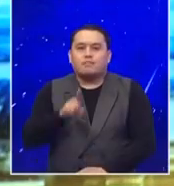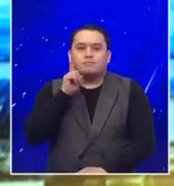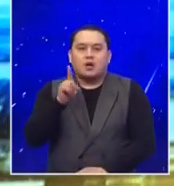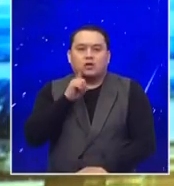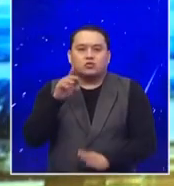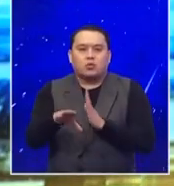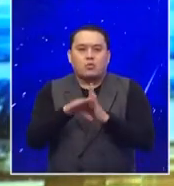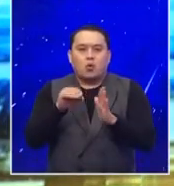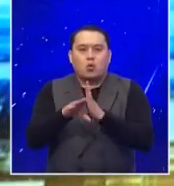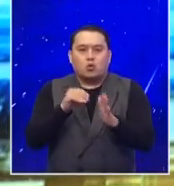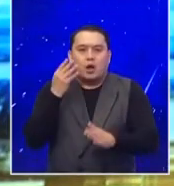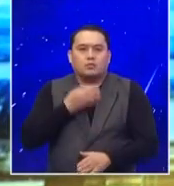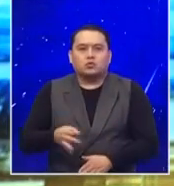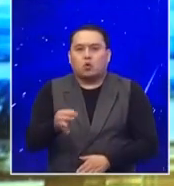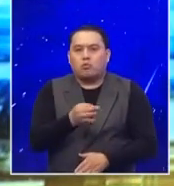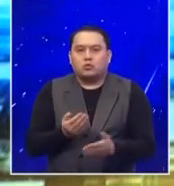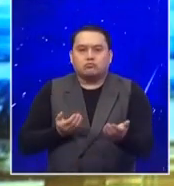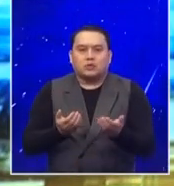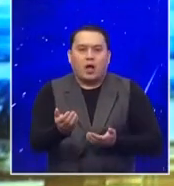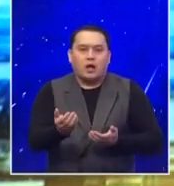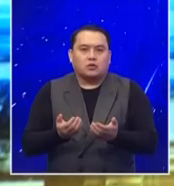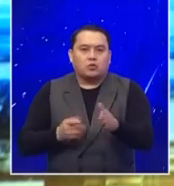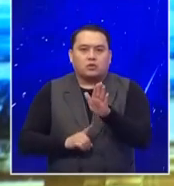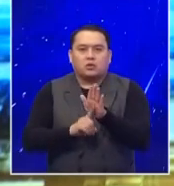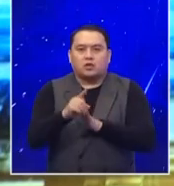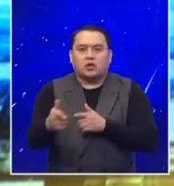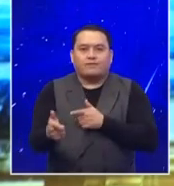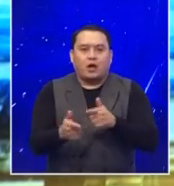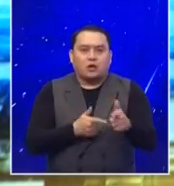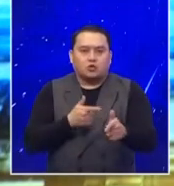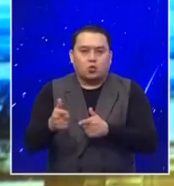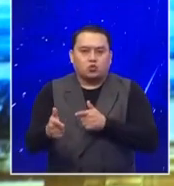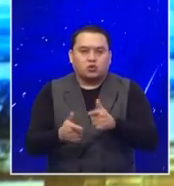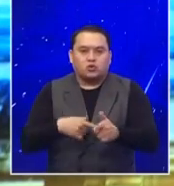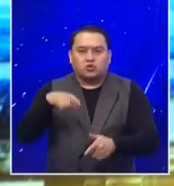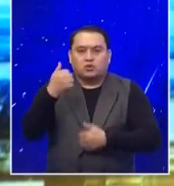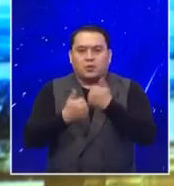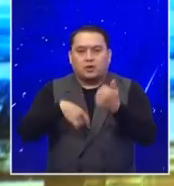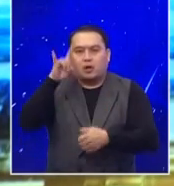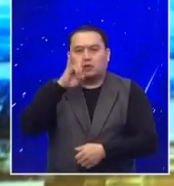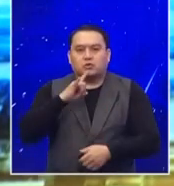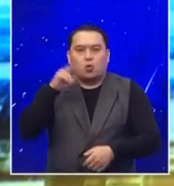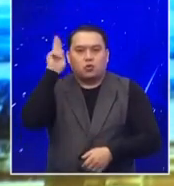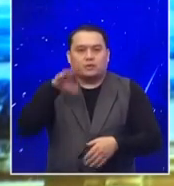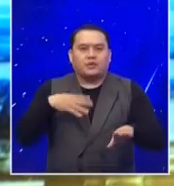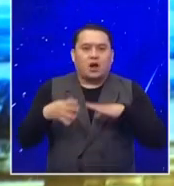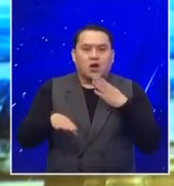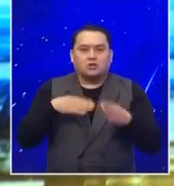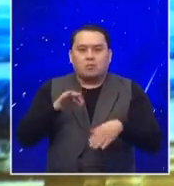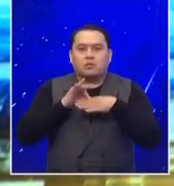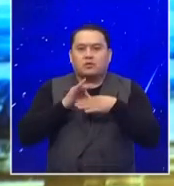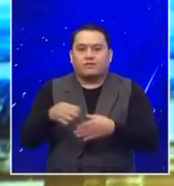Молодежная сборная Алматинской области по биатлону начала готовиться к чемпионату Казахстана. Учебно-тренировочный